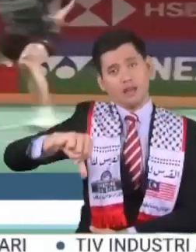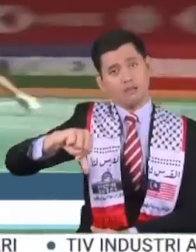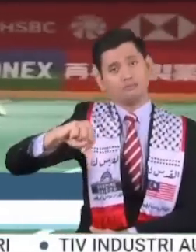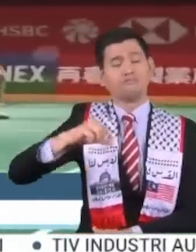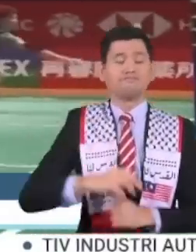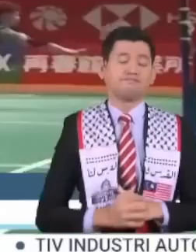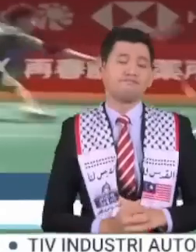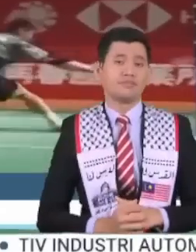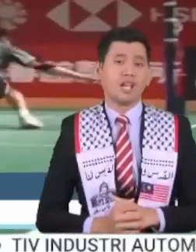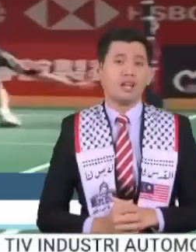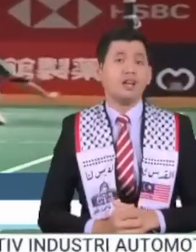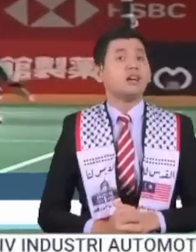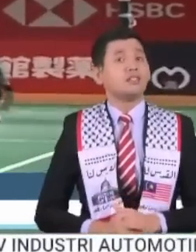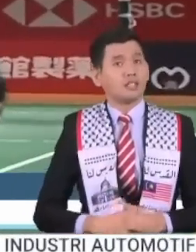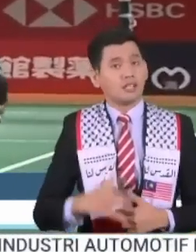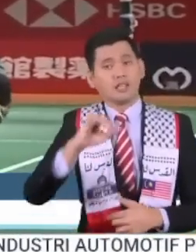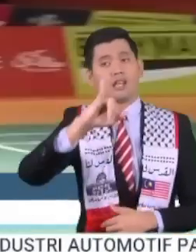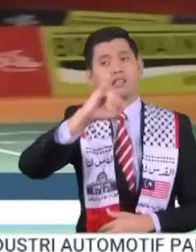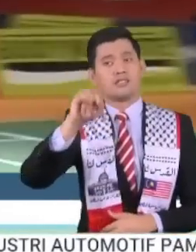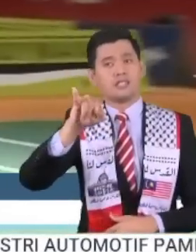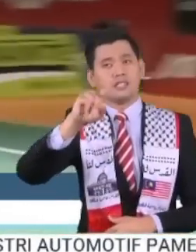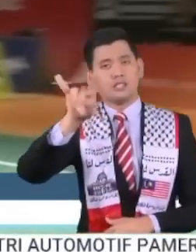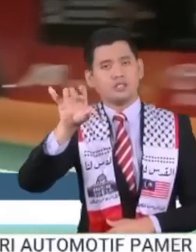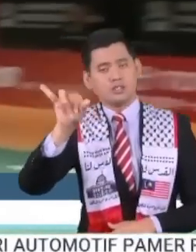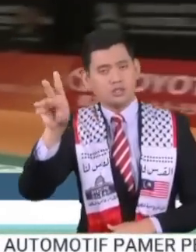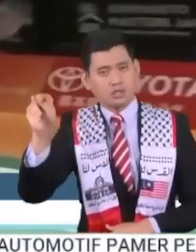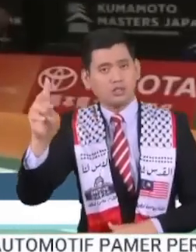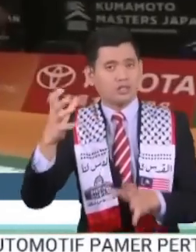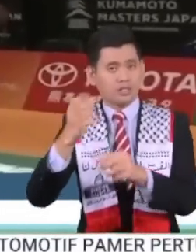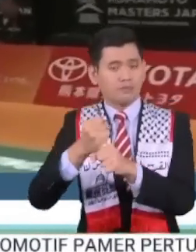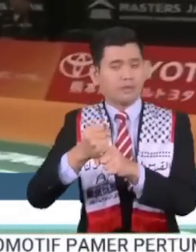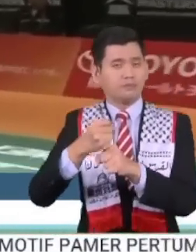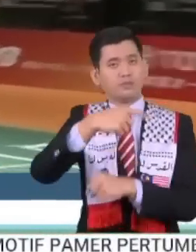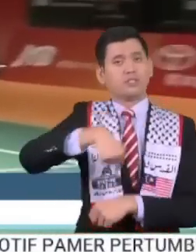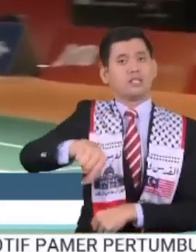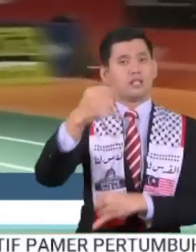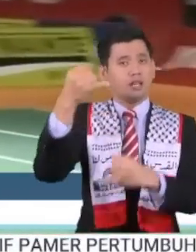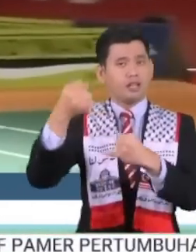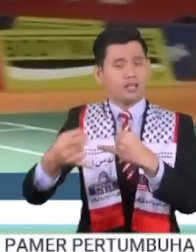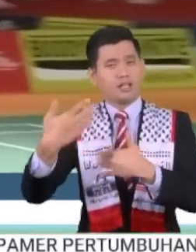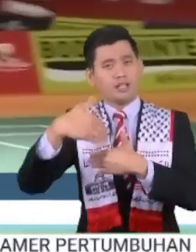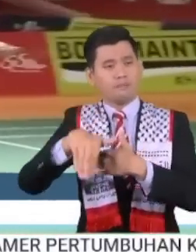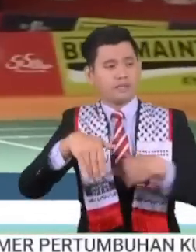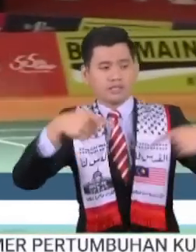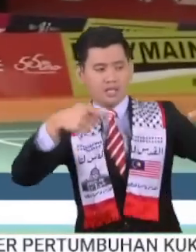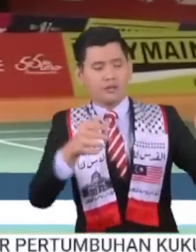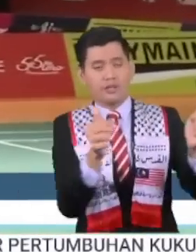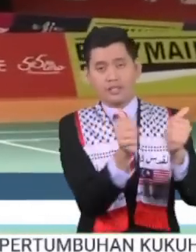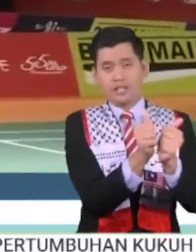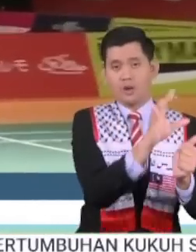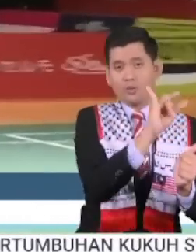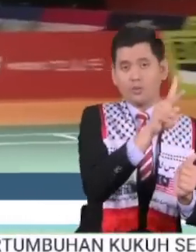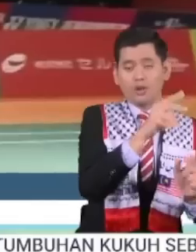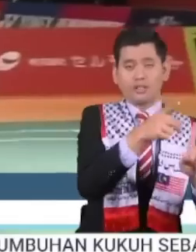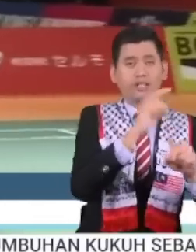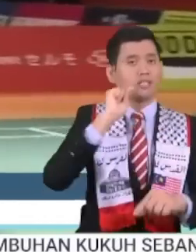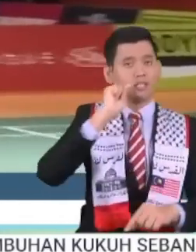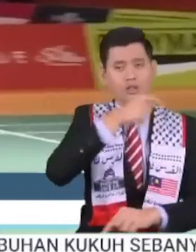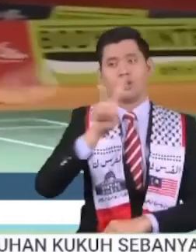seterusnya. Terdahulu, Zi Yong mara kesaingan ke-16 akhir selepas mengatasi Wang Zhu Wei dari